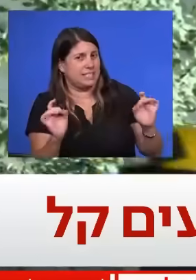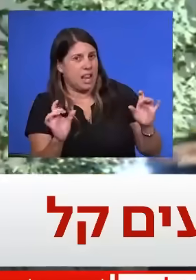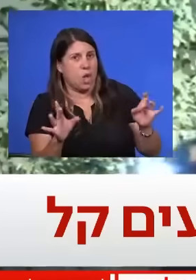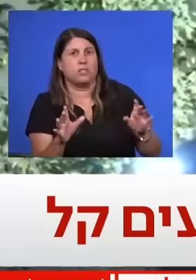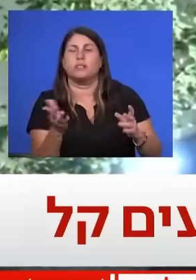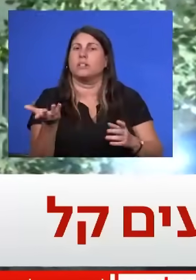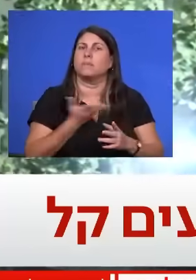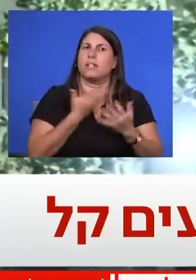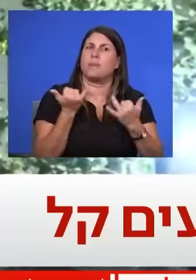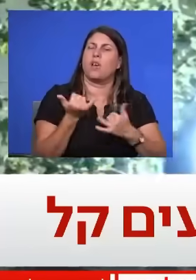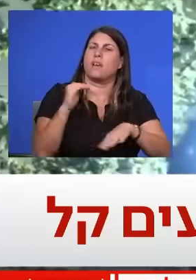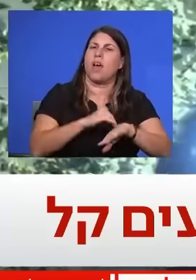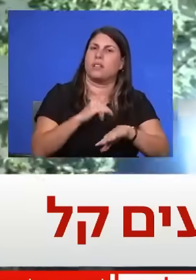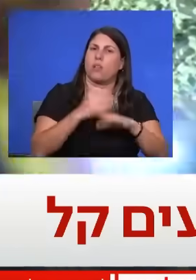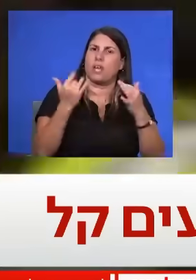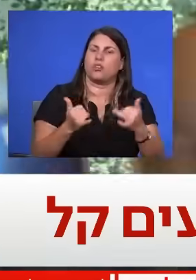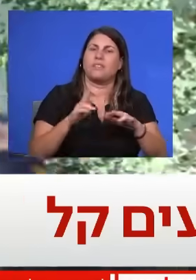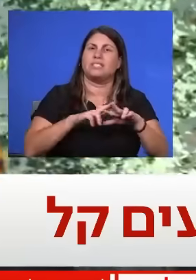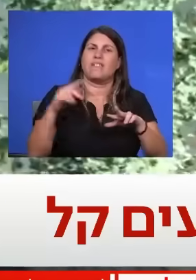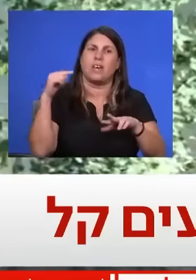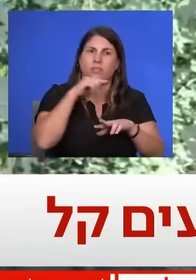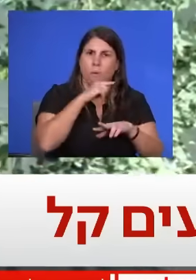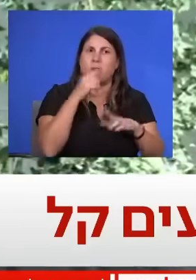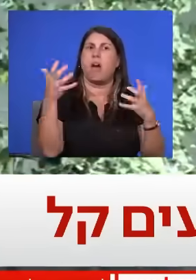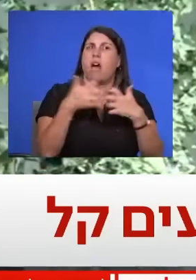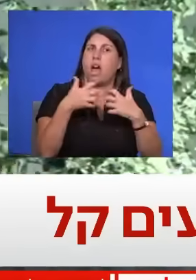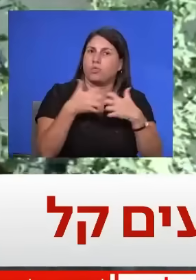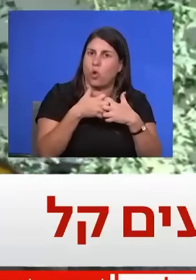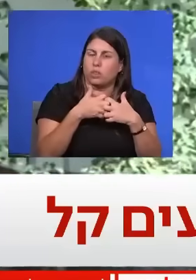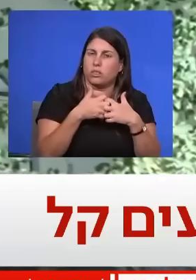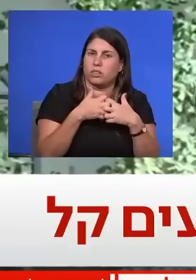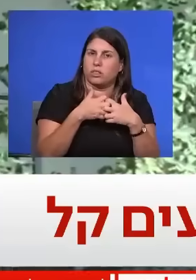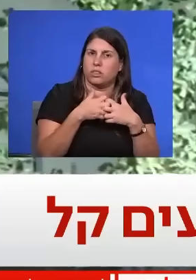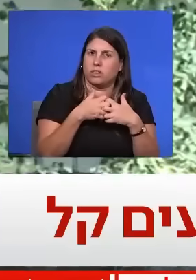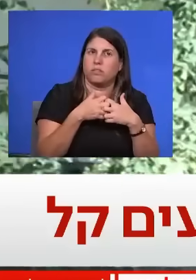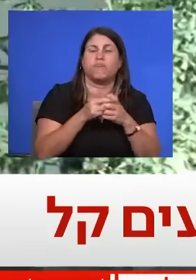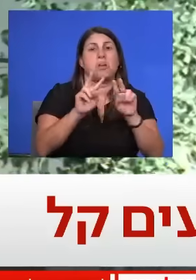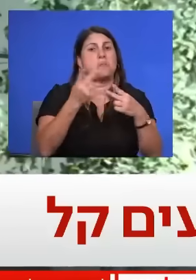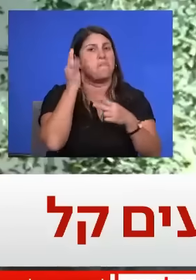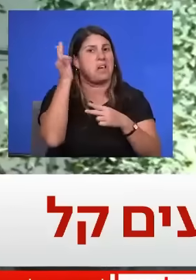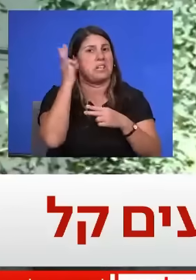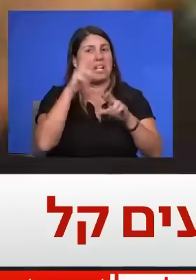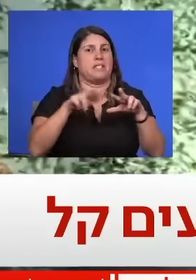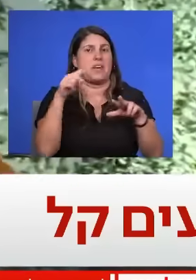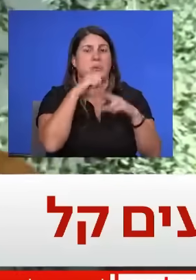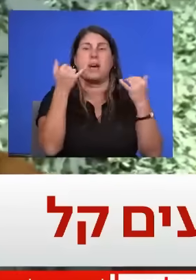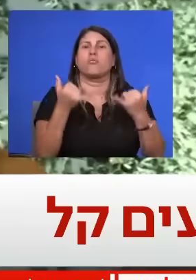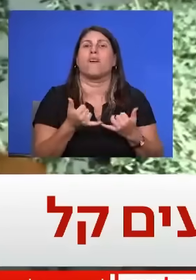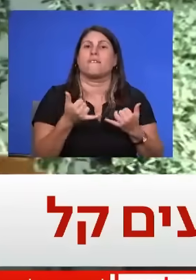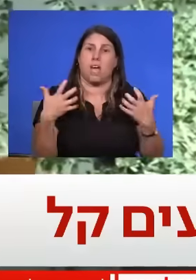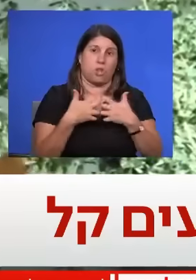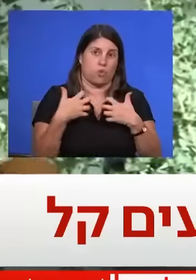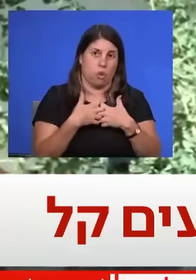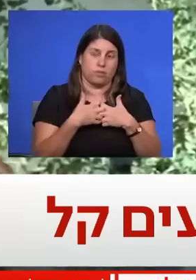התראות עכשיו, צבע אדום באשדוד. שוב, אזעקת צבע אדום עכשיו באשדוד,